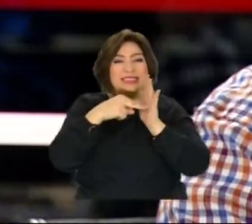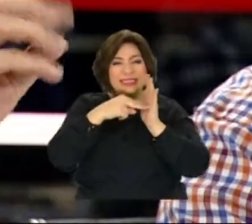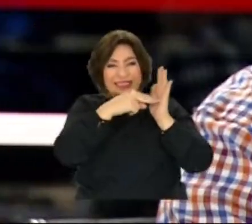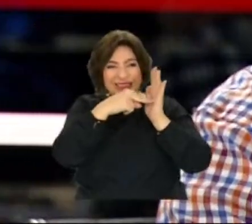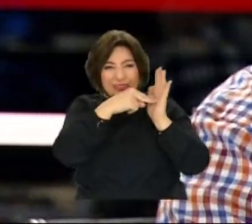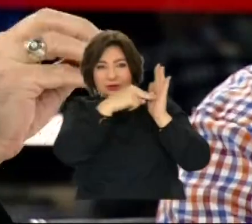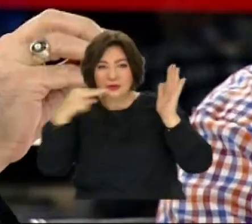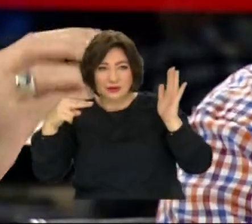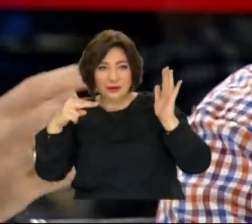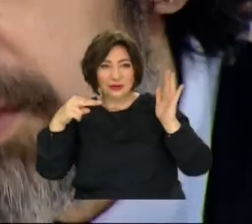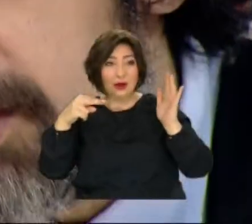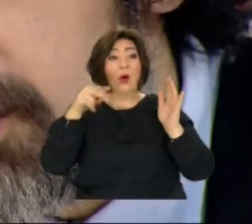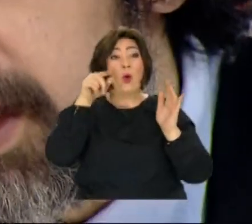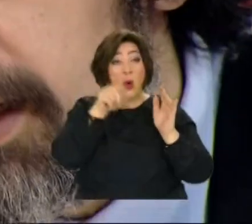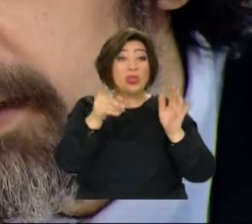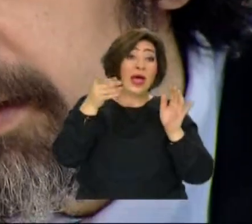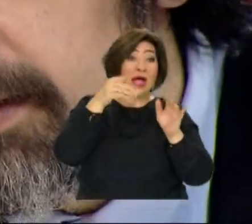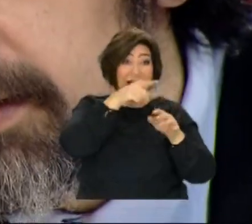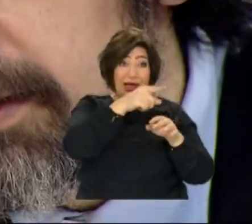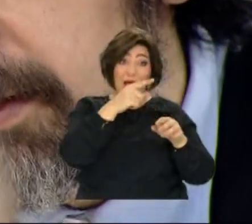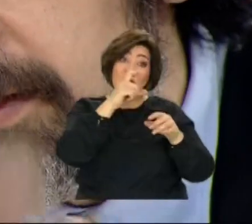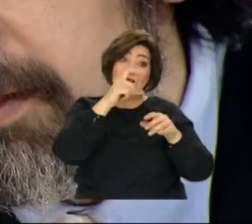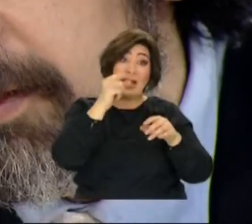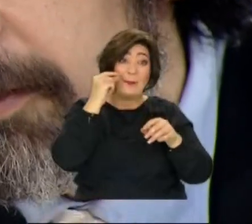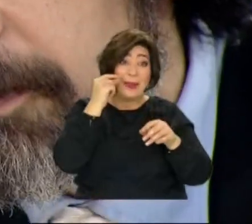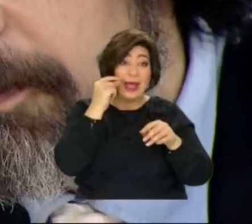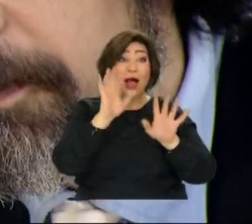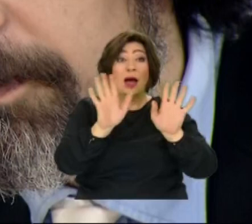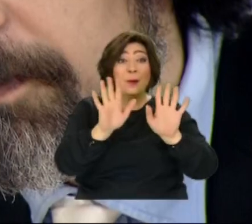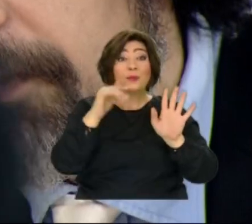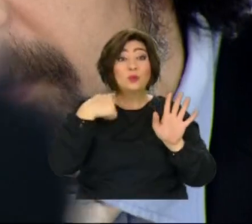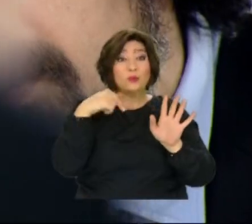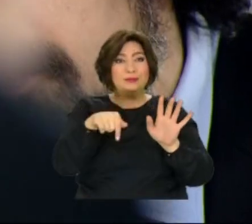Bir Caner Bey'e ortadan... göre Azrail tam ondan sonra... Hayır, benim demek istediğim şu,